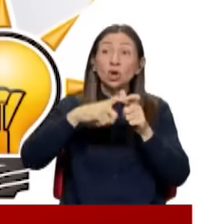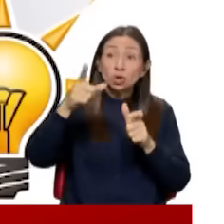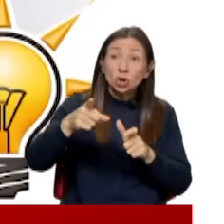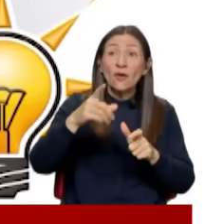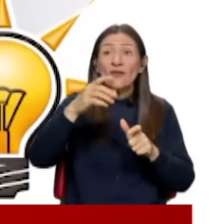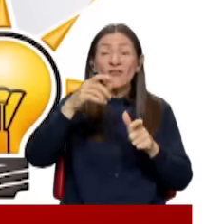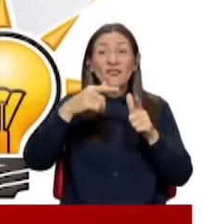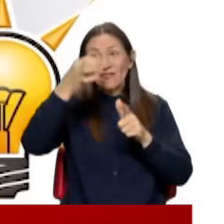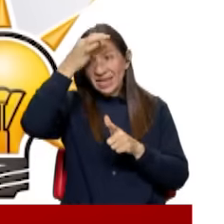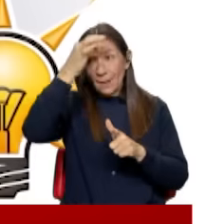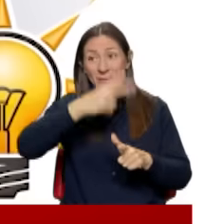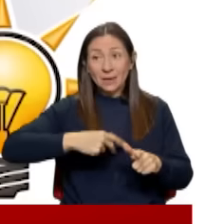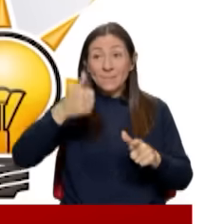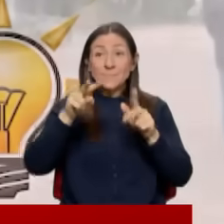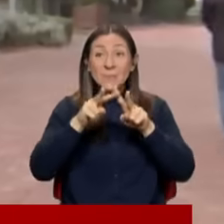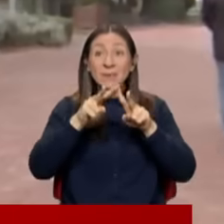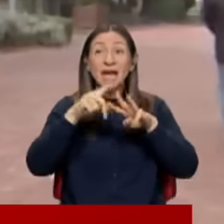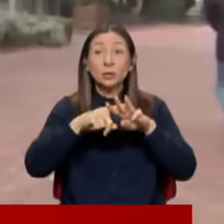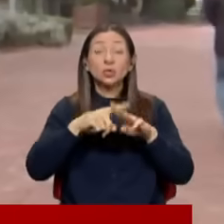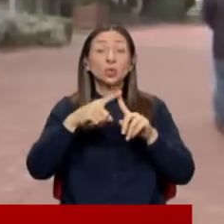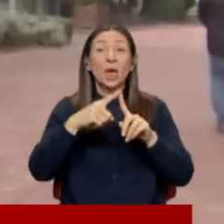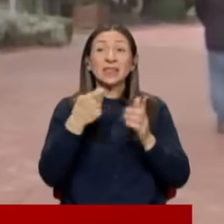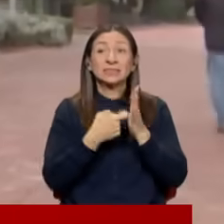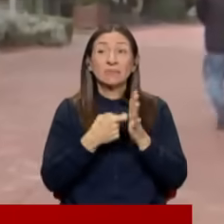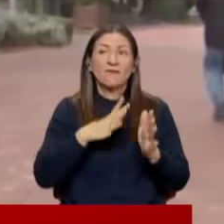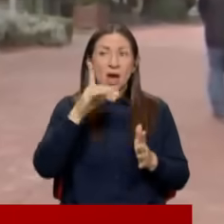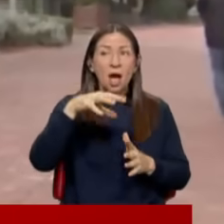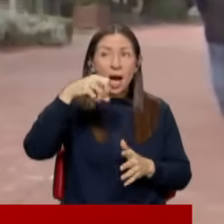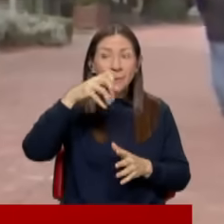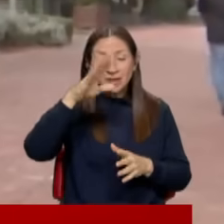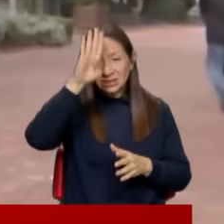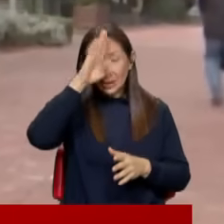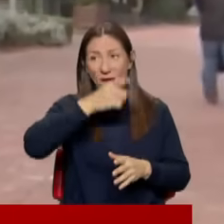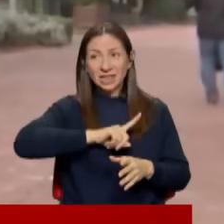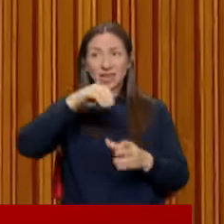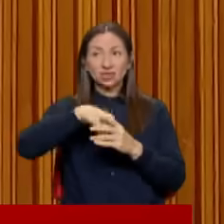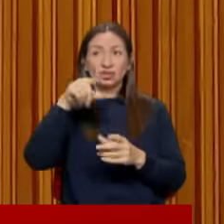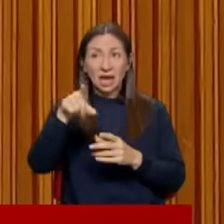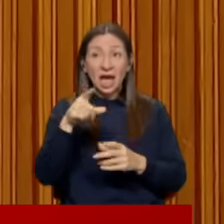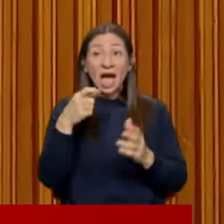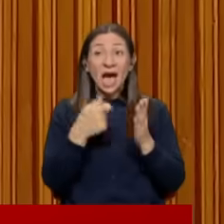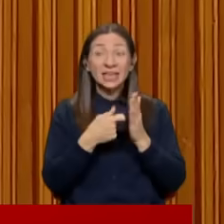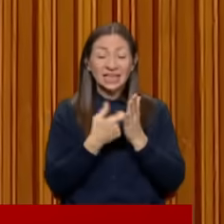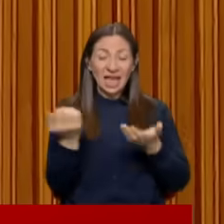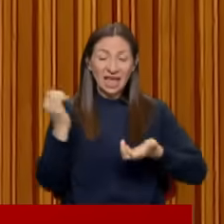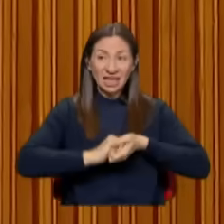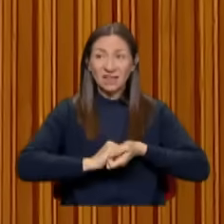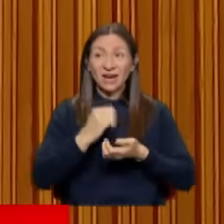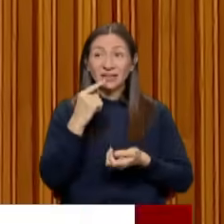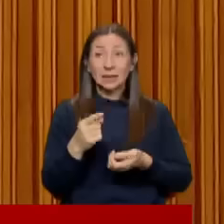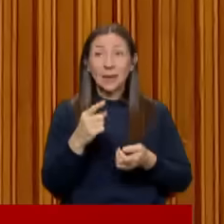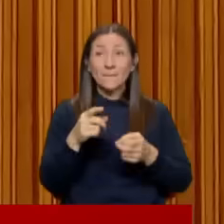yanında Fatih Belediye Başkanı Mehmet Ergün Turan'ın da ismi geçiyor AK Parti'nin İstanbul adayları arasında. Adına ittifak